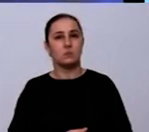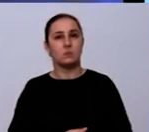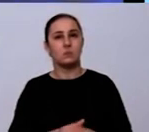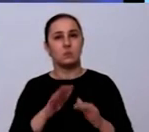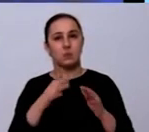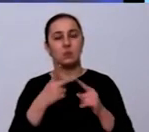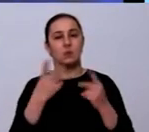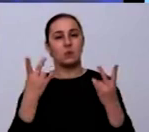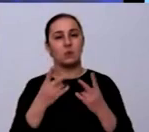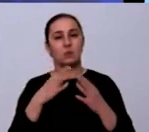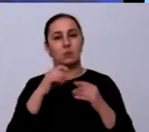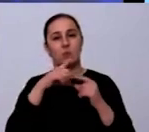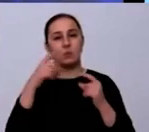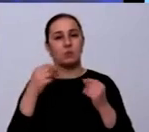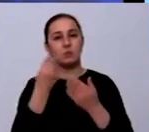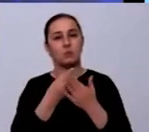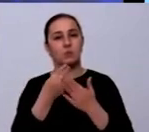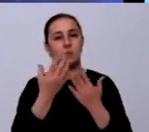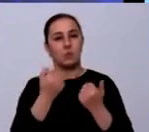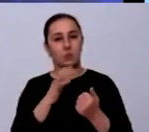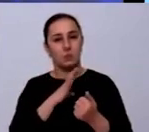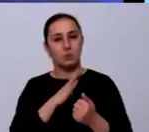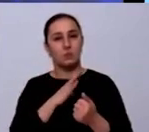Demak, kerakli bo'lgan bulutlarni chizib oldik.